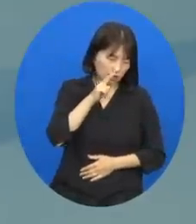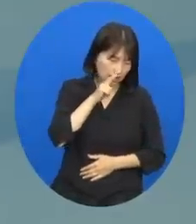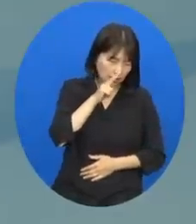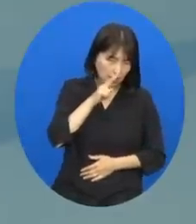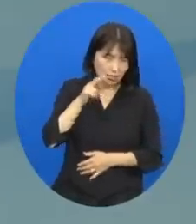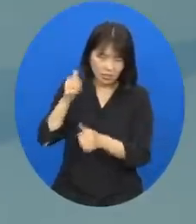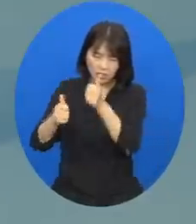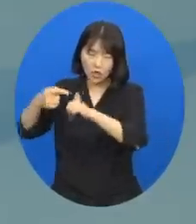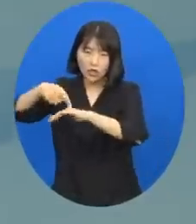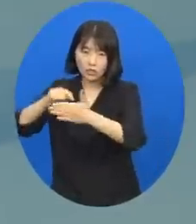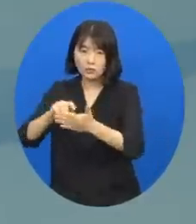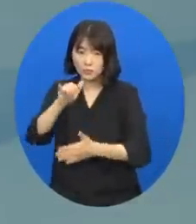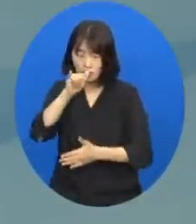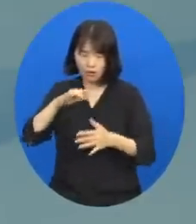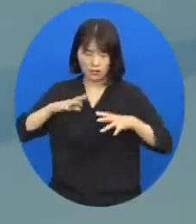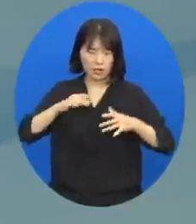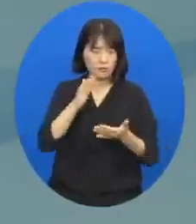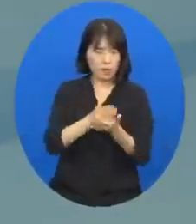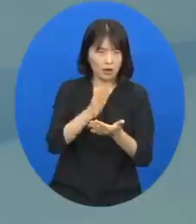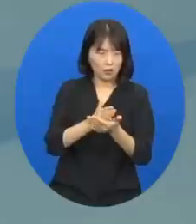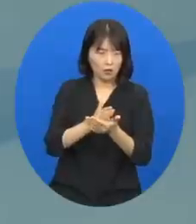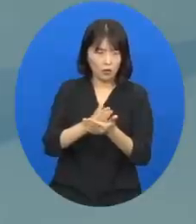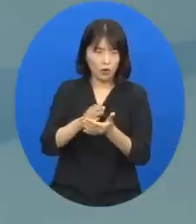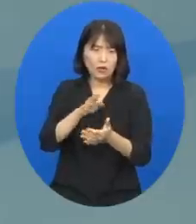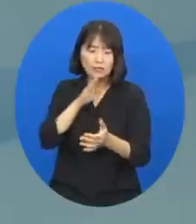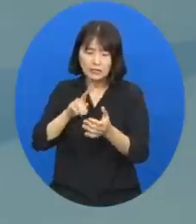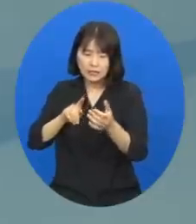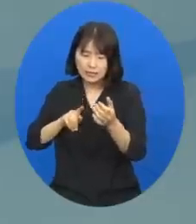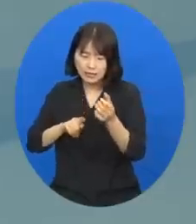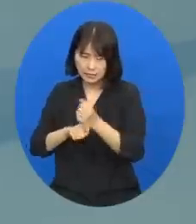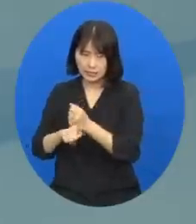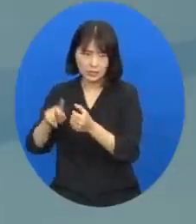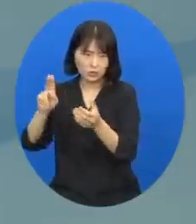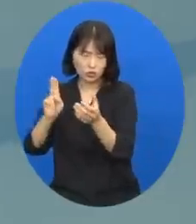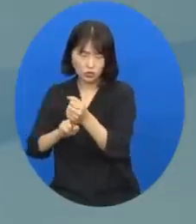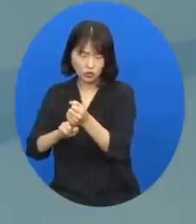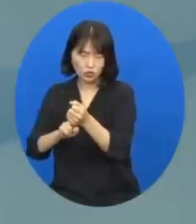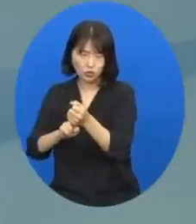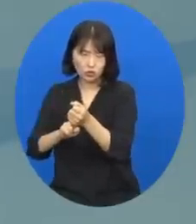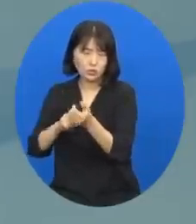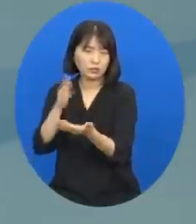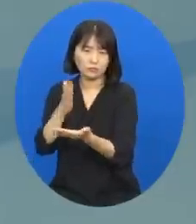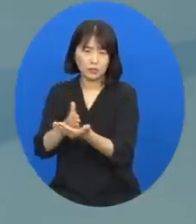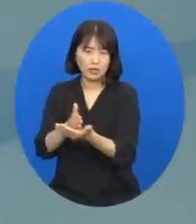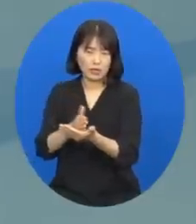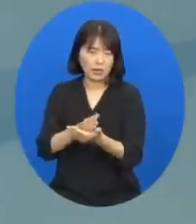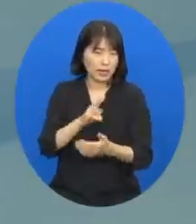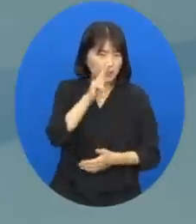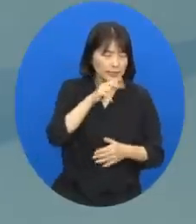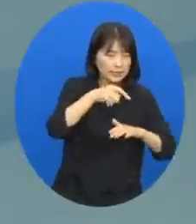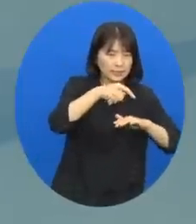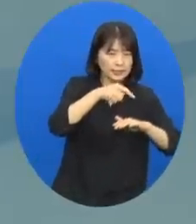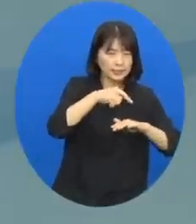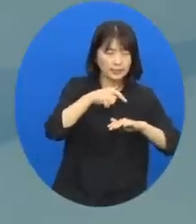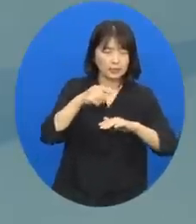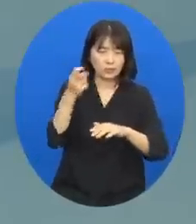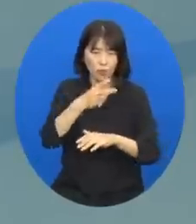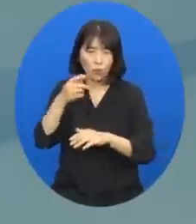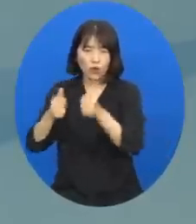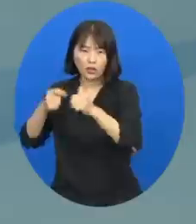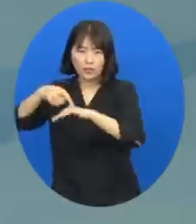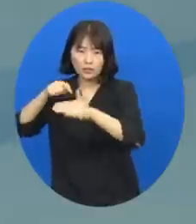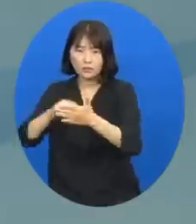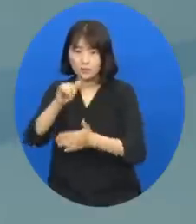말고 진리를 거슬러 속이지 마십시오 시기심과 경쟁심이 있는 것은 뭐가 있어요 혼란과 온갖